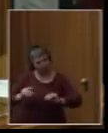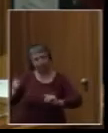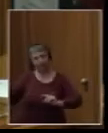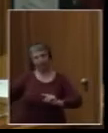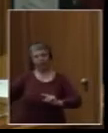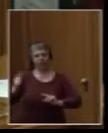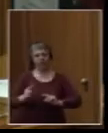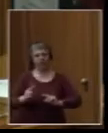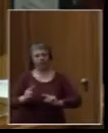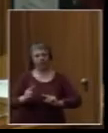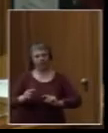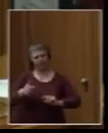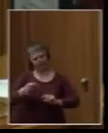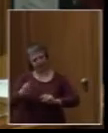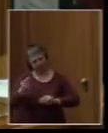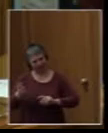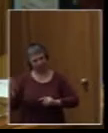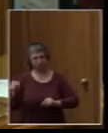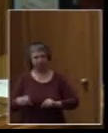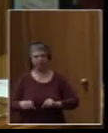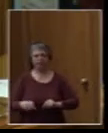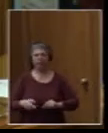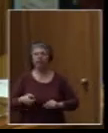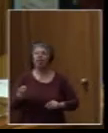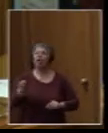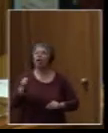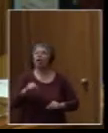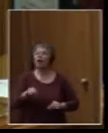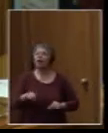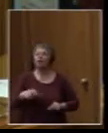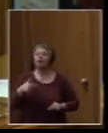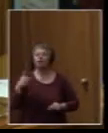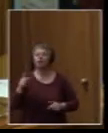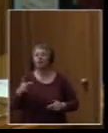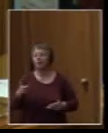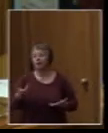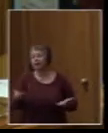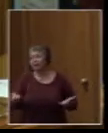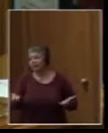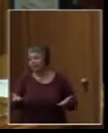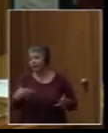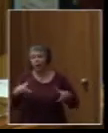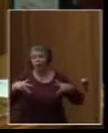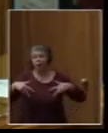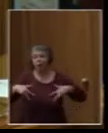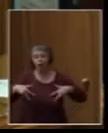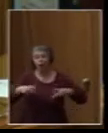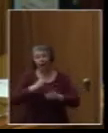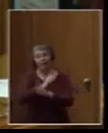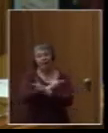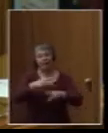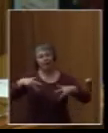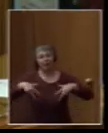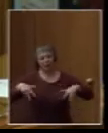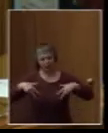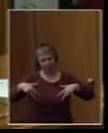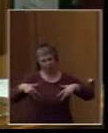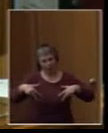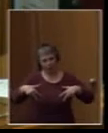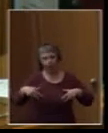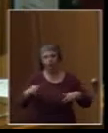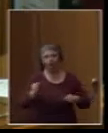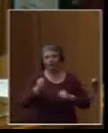μέχρι στιγμής αδικαιολογήτως απών είναι ο κύριος Δημήτρης Στρατούλης. Ελπίζουμε στην πορεία να έρθει και αυτός.